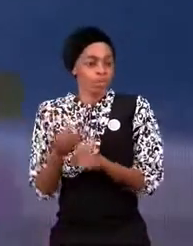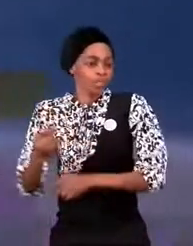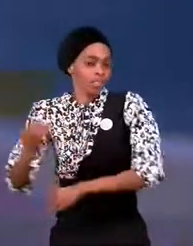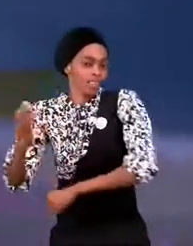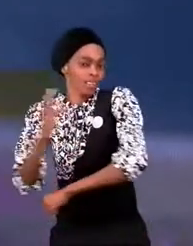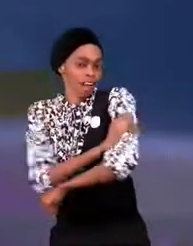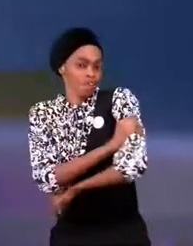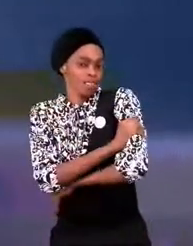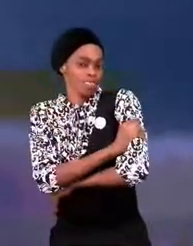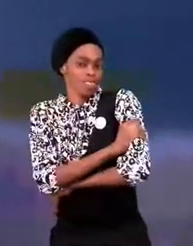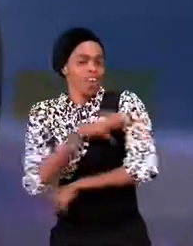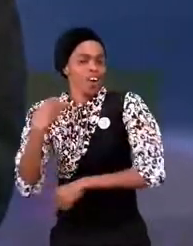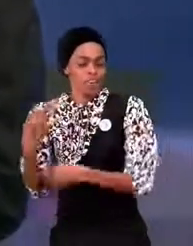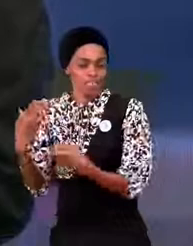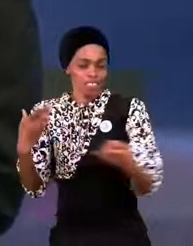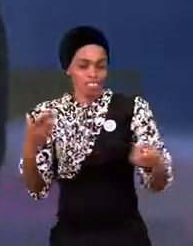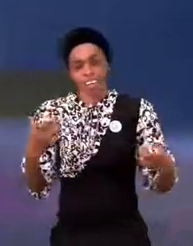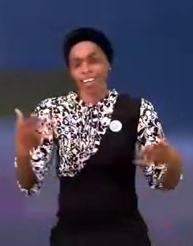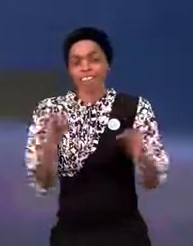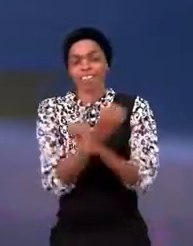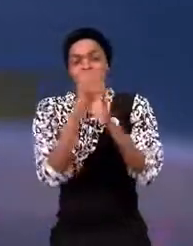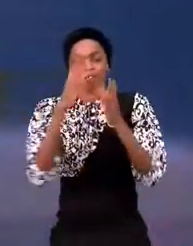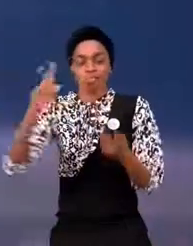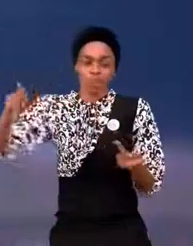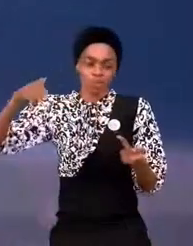par les souffrances, le prince de leur salut.